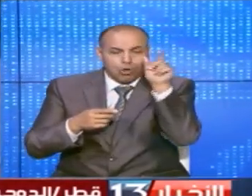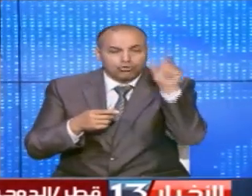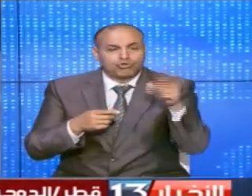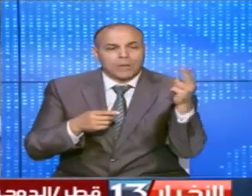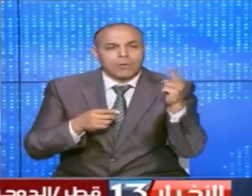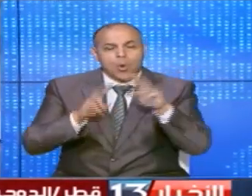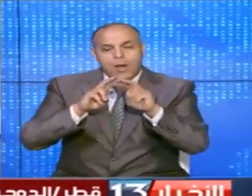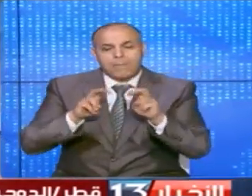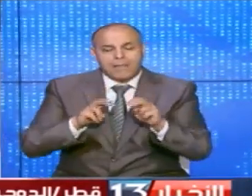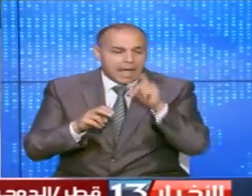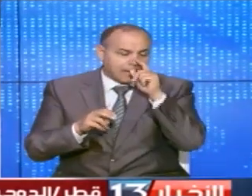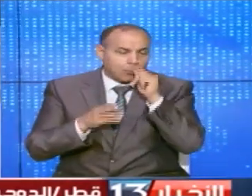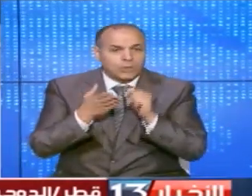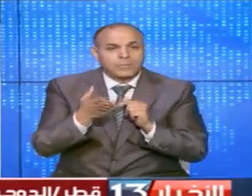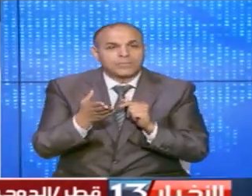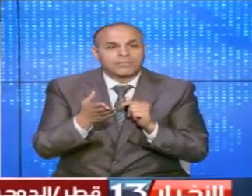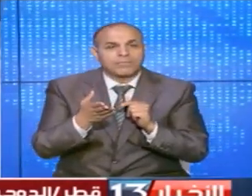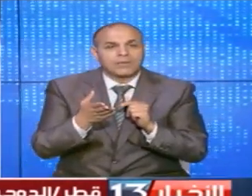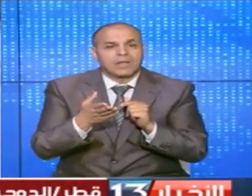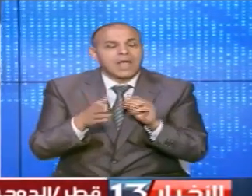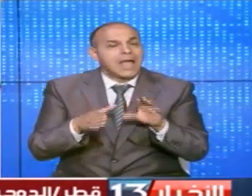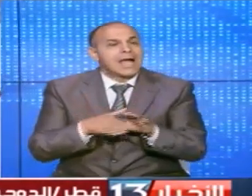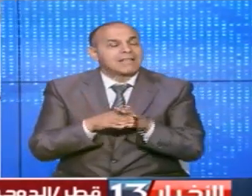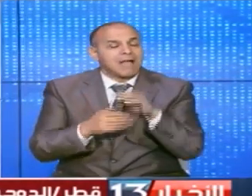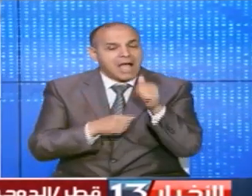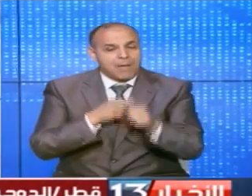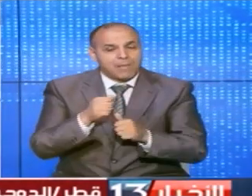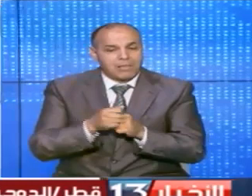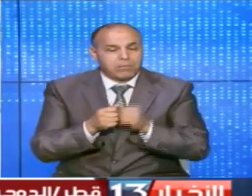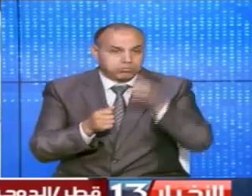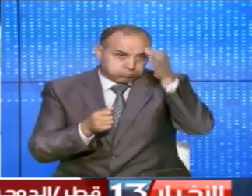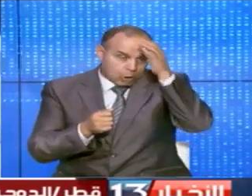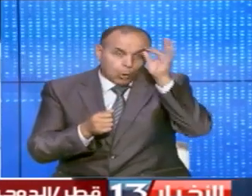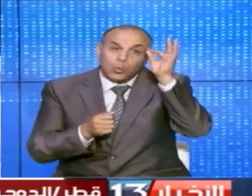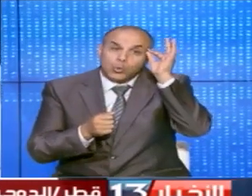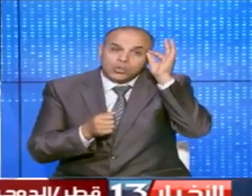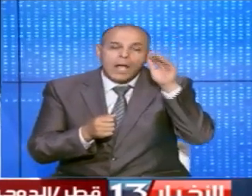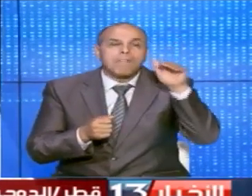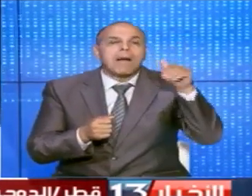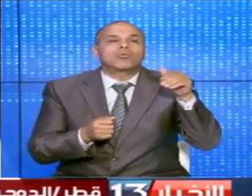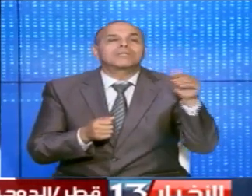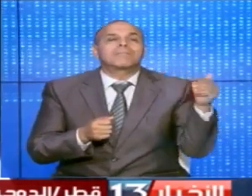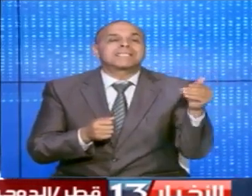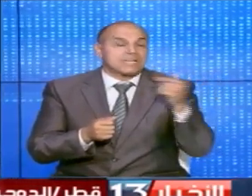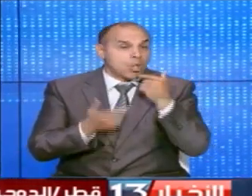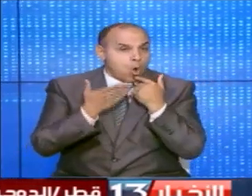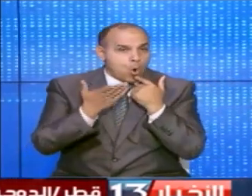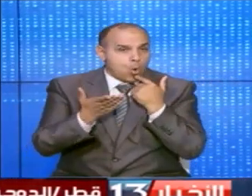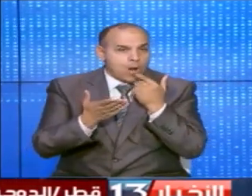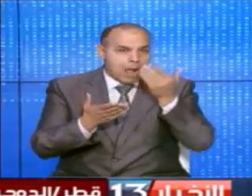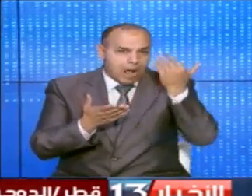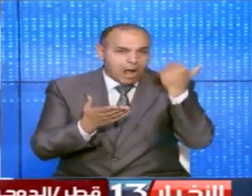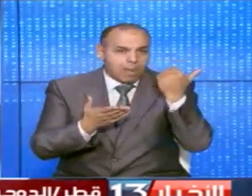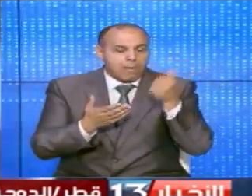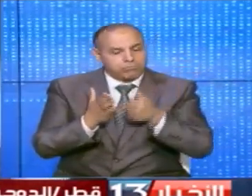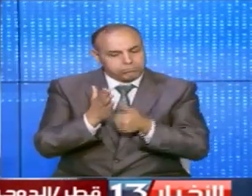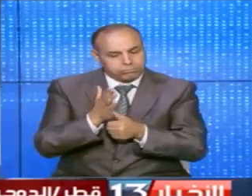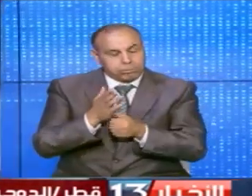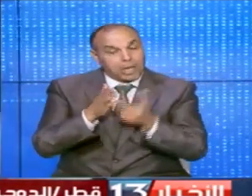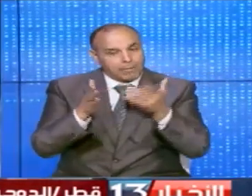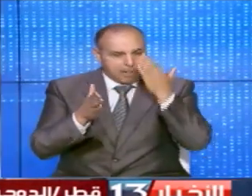والباحثين العرب احتفاء هذه السنه بالاديب التونسي السعودي الذي كانت له بصمه كبيره